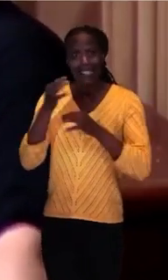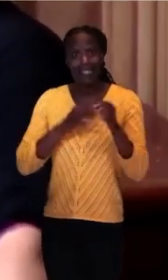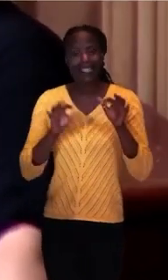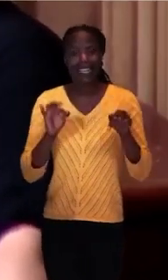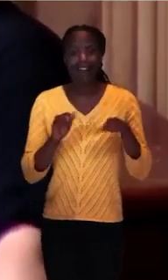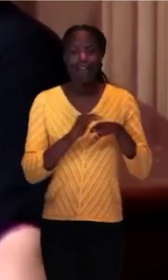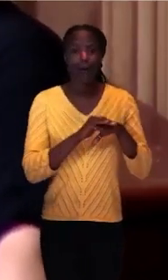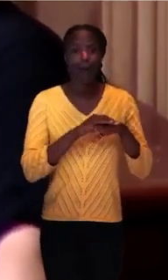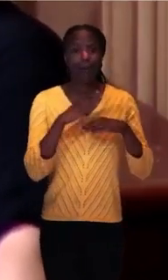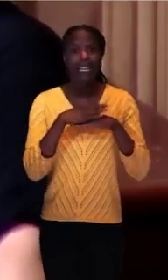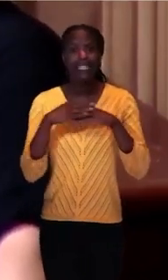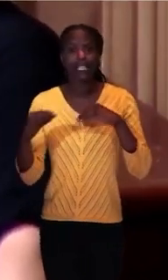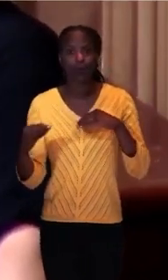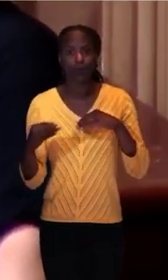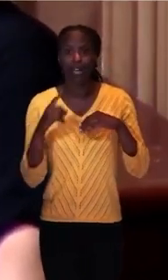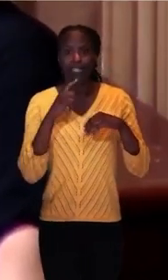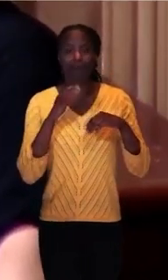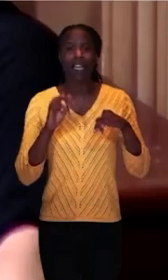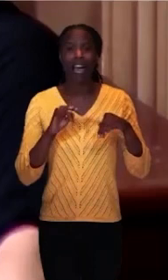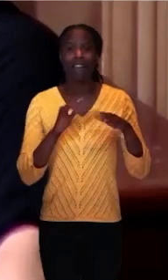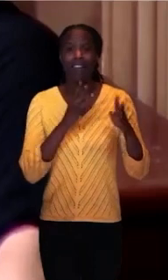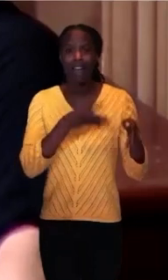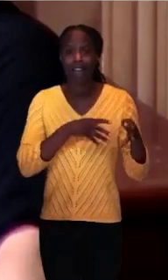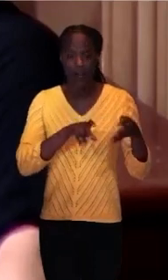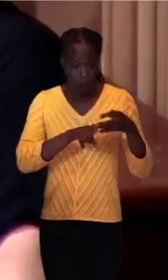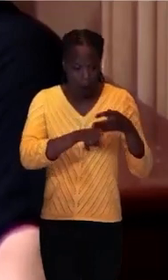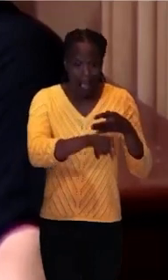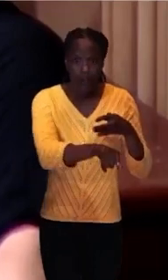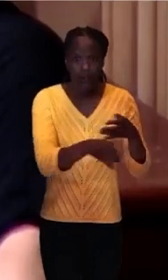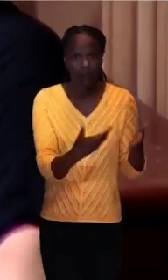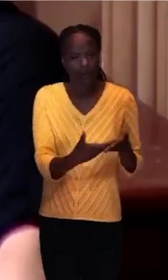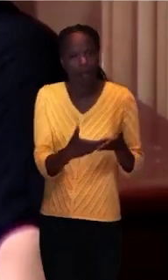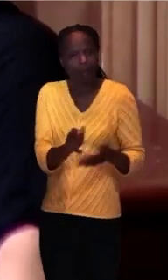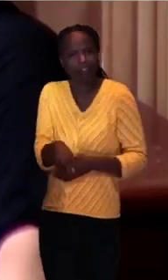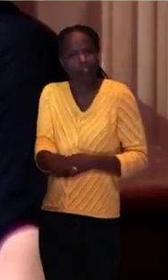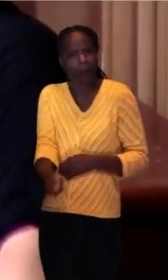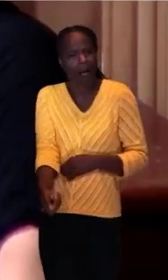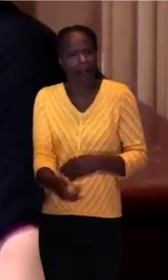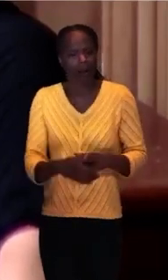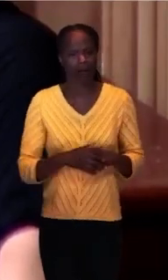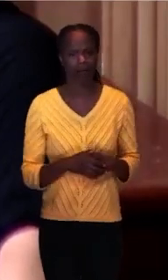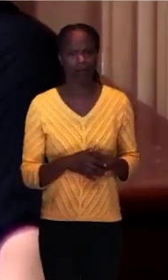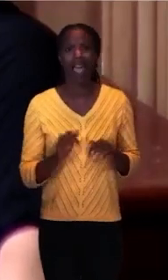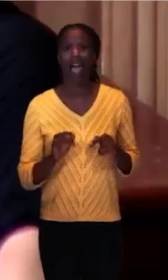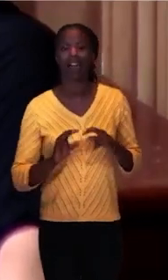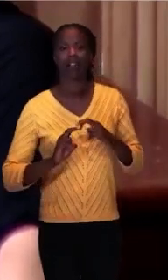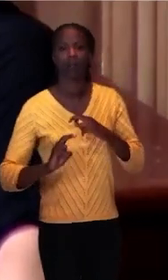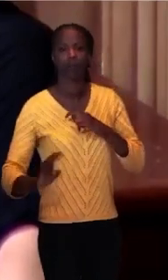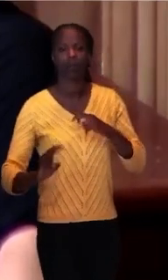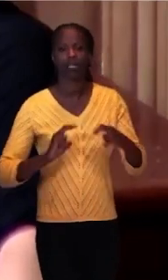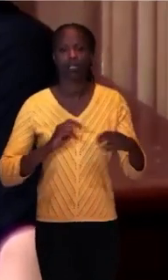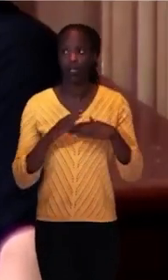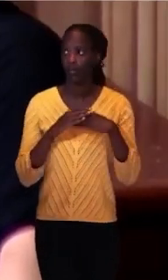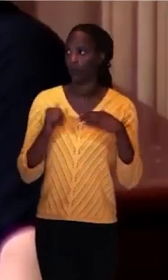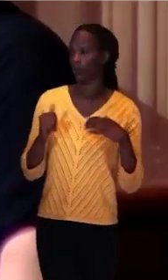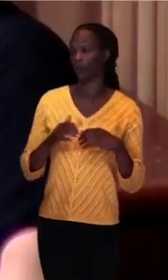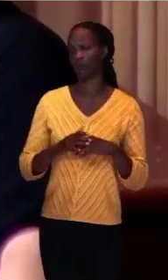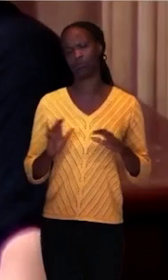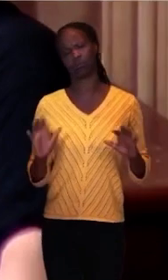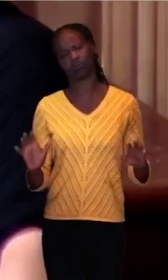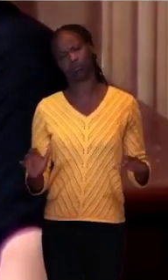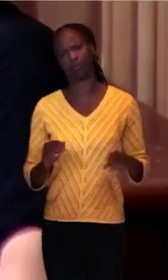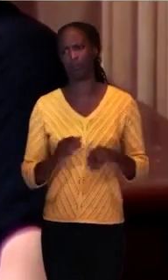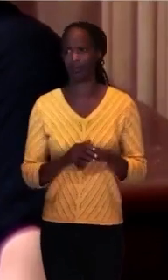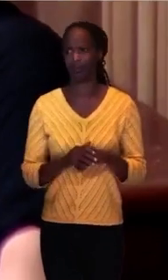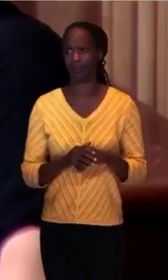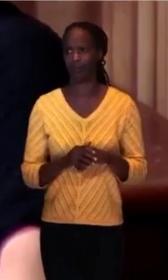disposez des arceaux de vélo. L'inverse aurait été inquiétant. Et puis côté mobilité douce, ne faites pas le coup de on fait